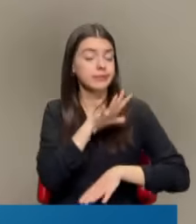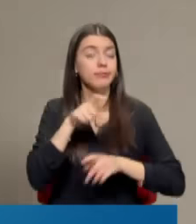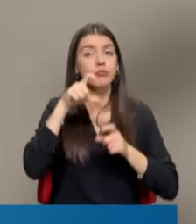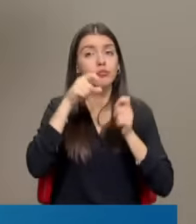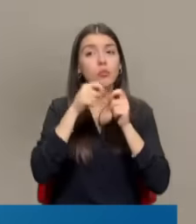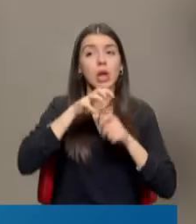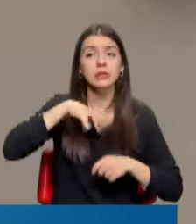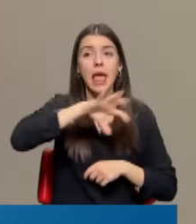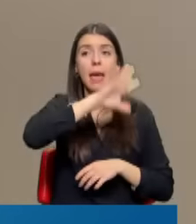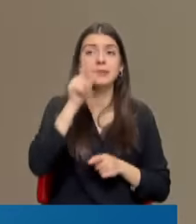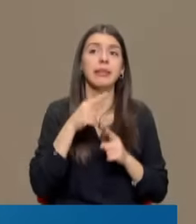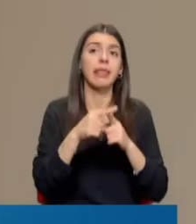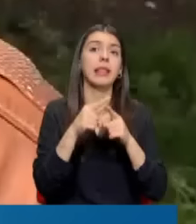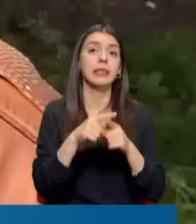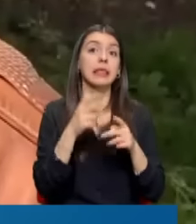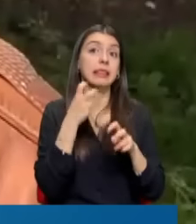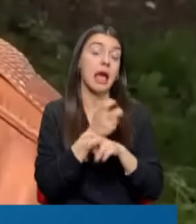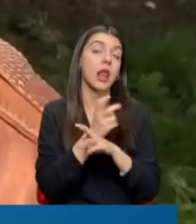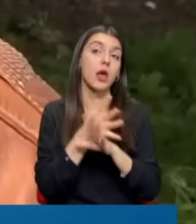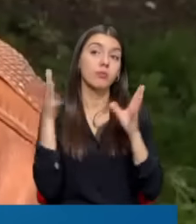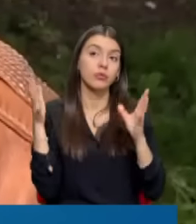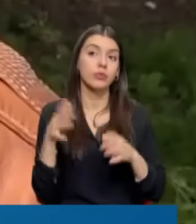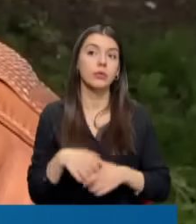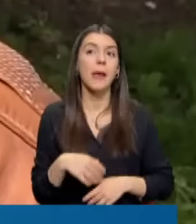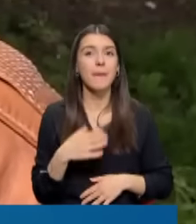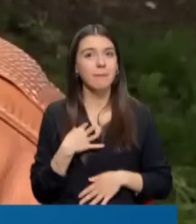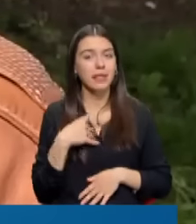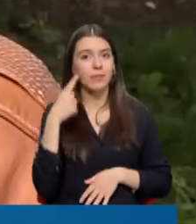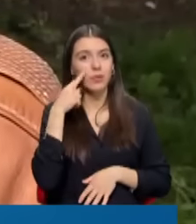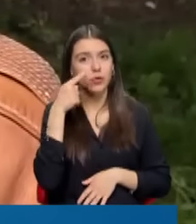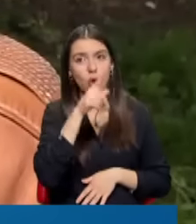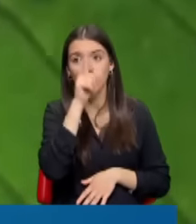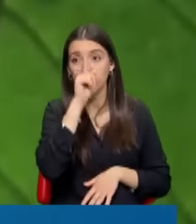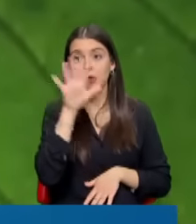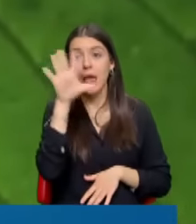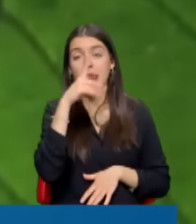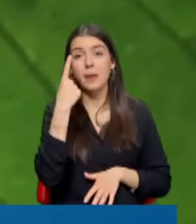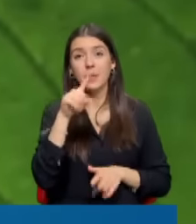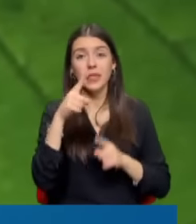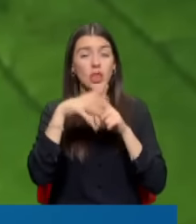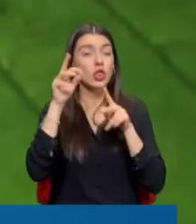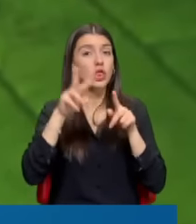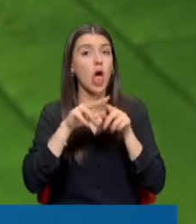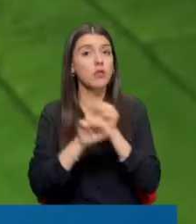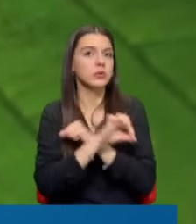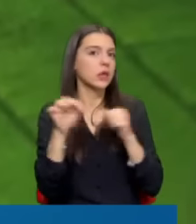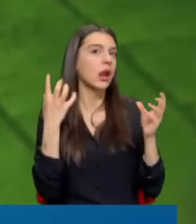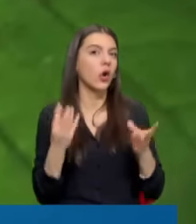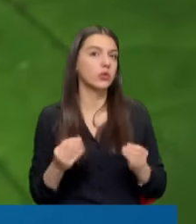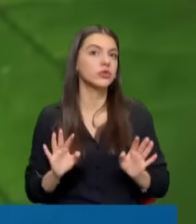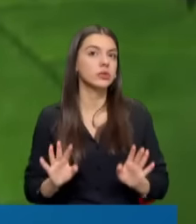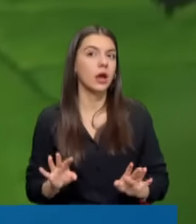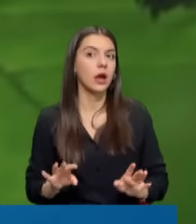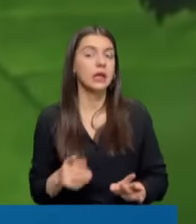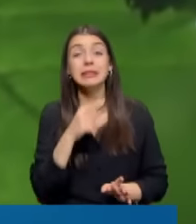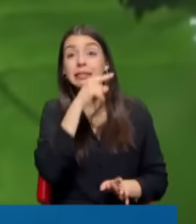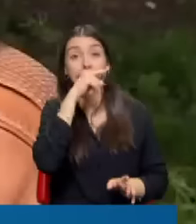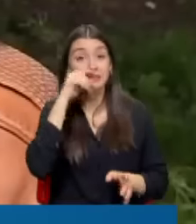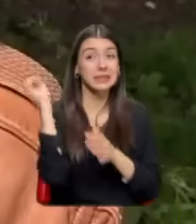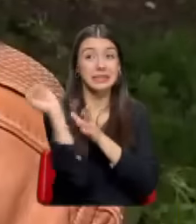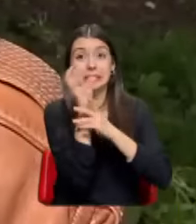tamamını tehdit ediyor. Tehlike büyük. Benim öngörüm 150 bin ton civarında bir zarar olabilir. Artık kırmızı